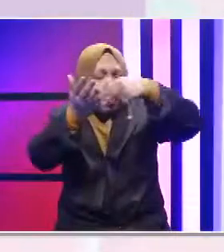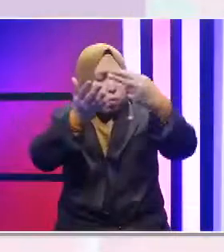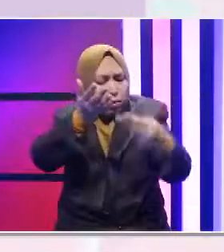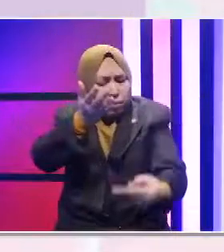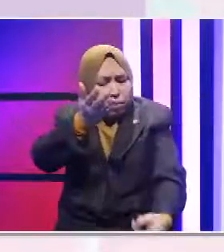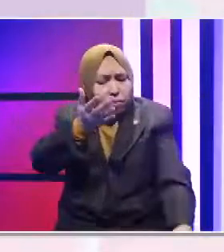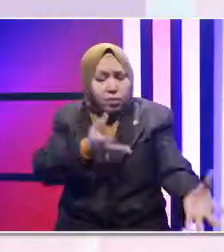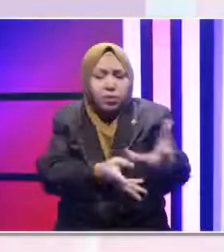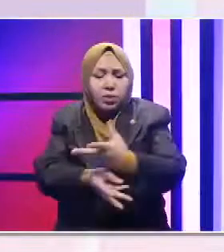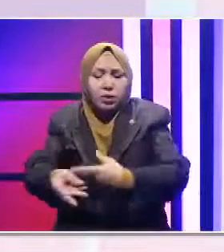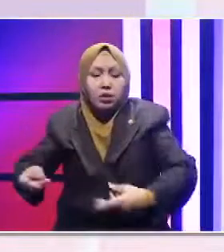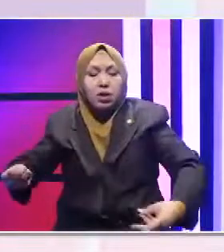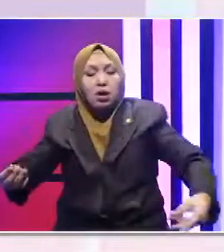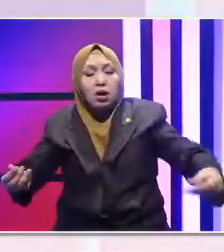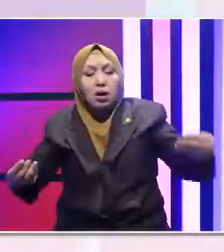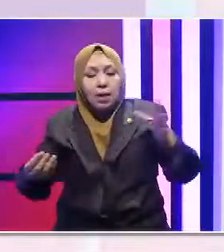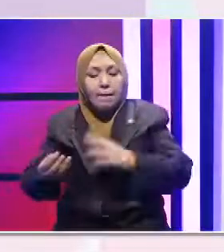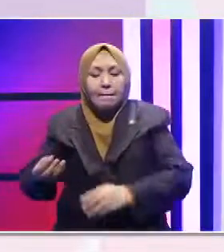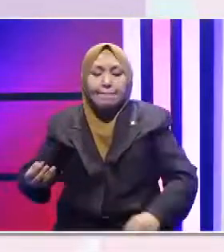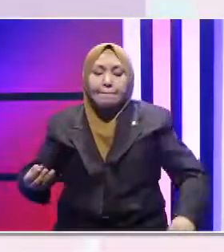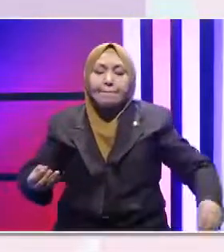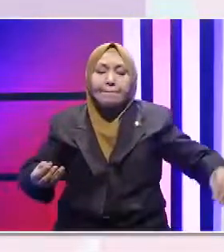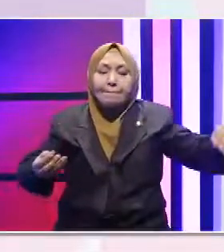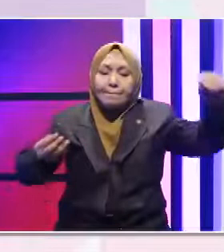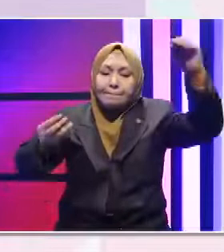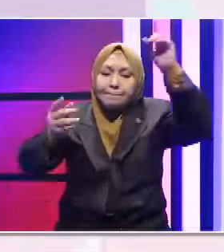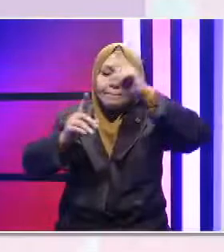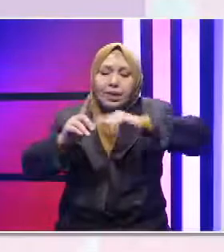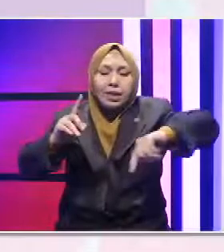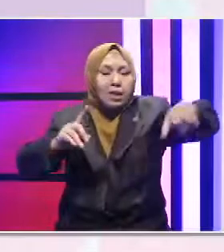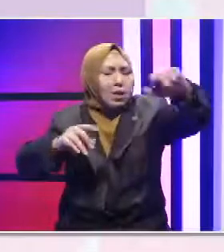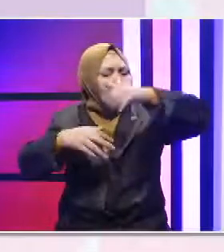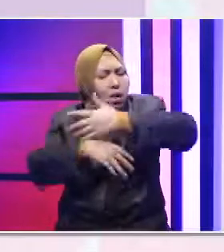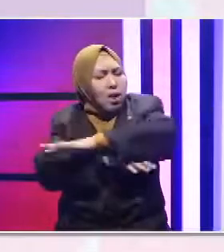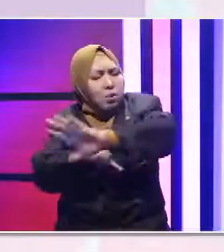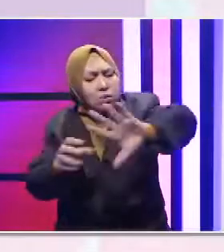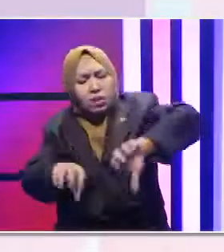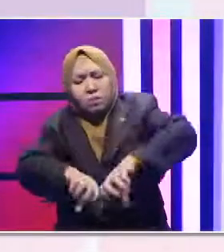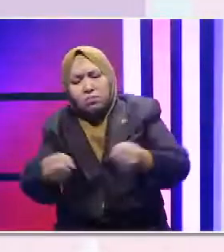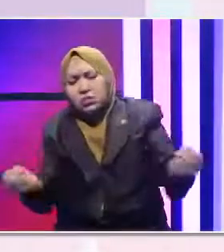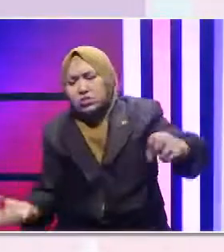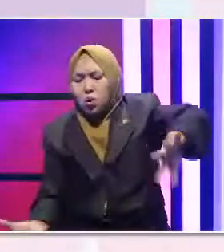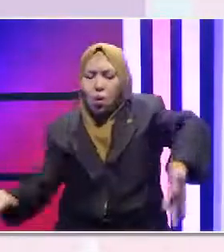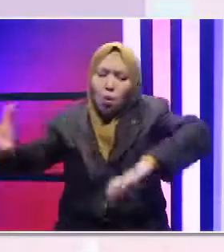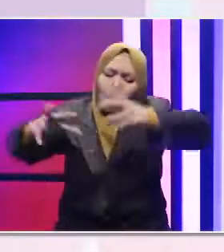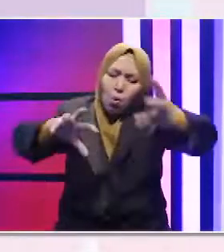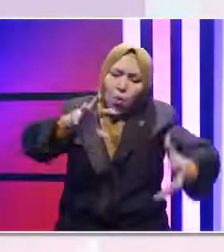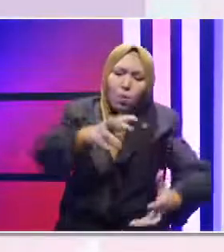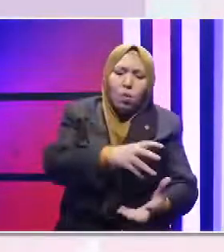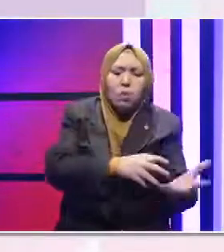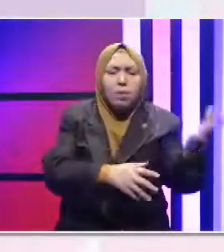tatharat وَإِذَا الْبِحَارُ فُجِّرَتْ وَإِذَا